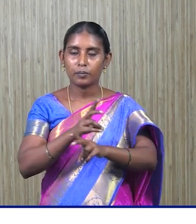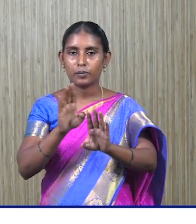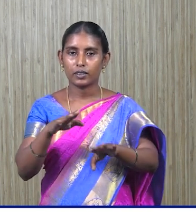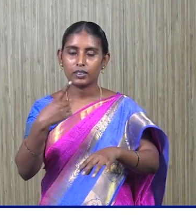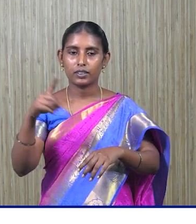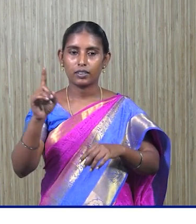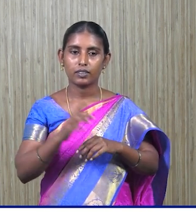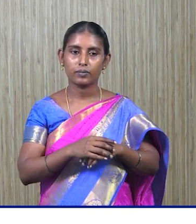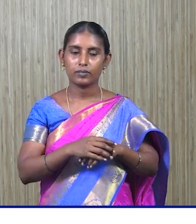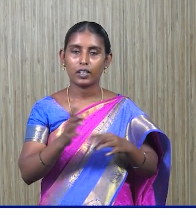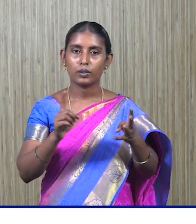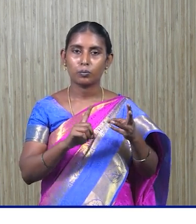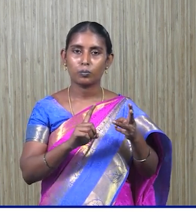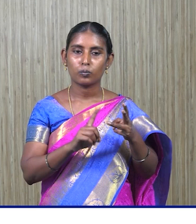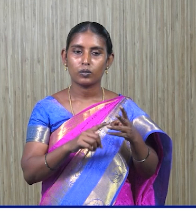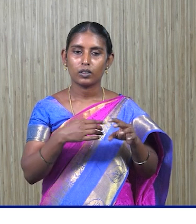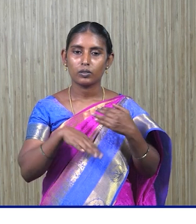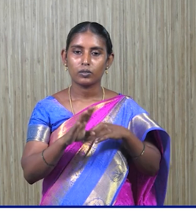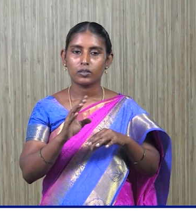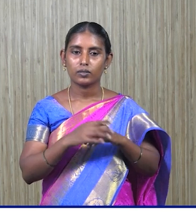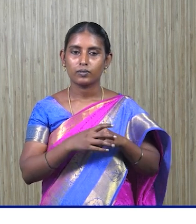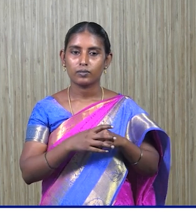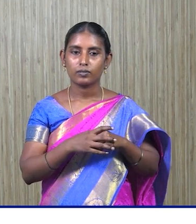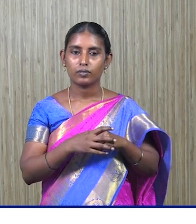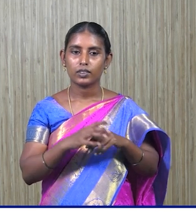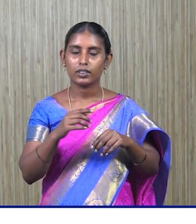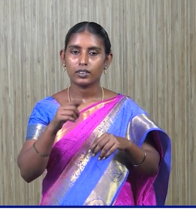அடுத்து கீழ்காணும் வினாக்களில் பெறும் பண்பு யாது?